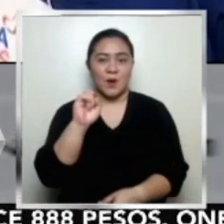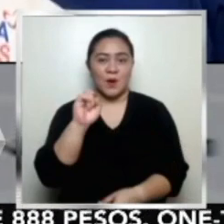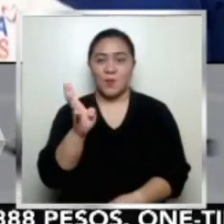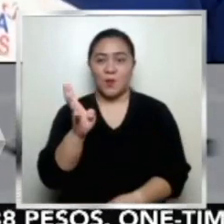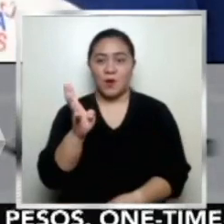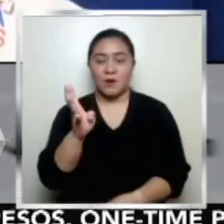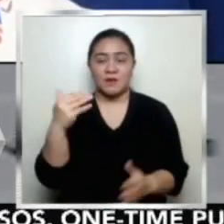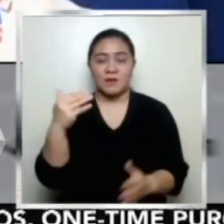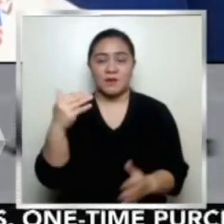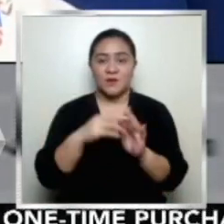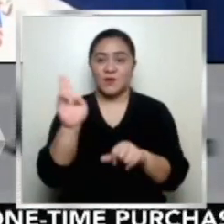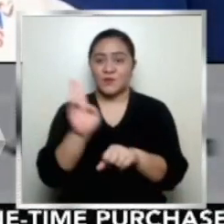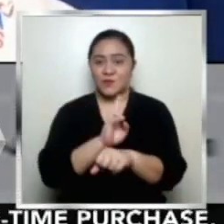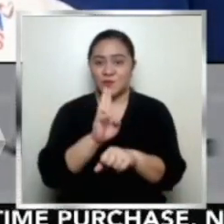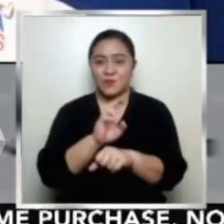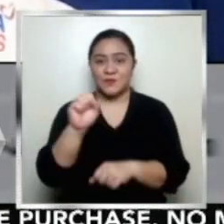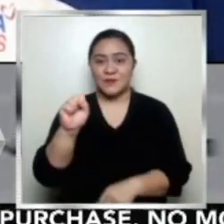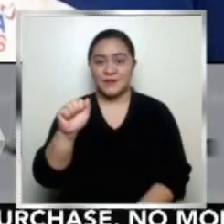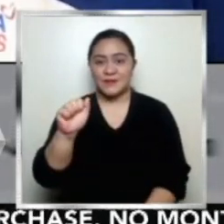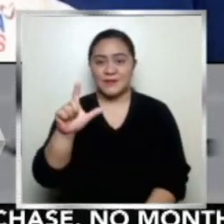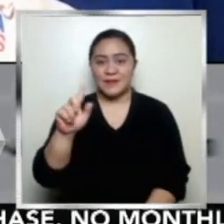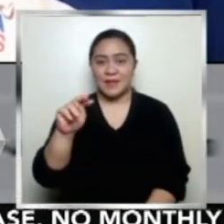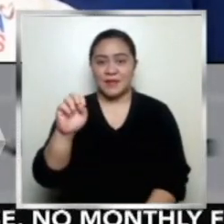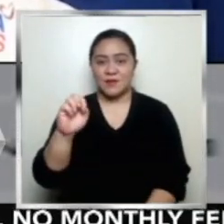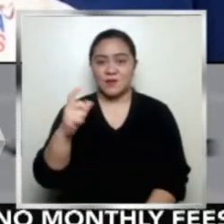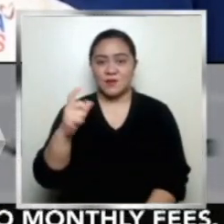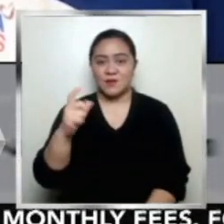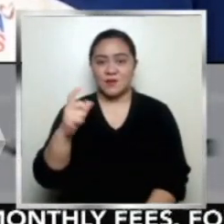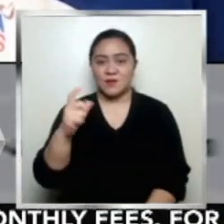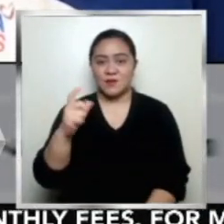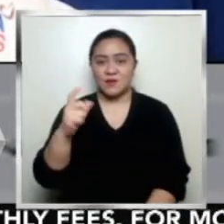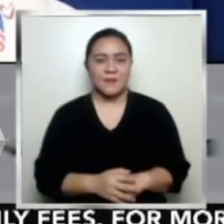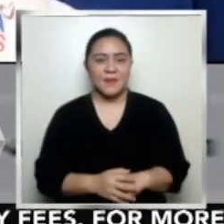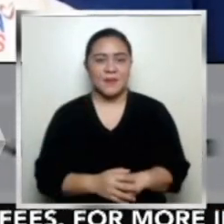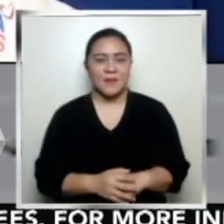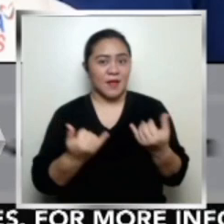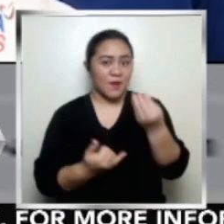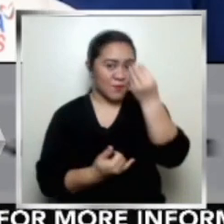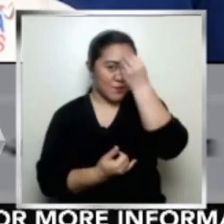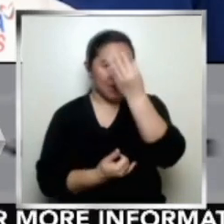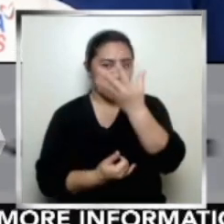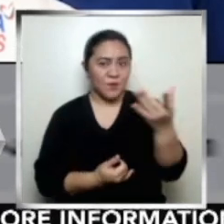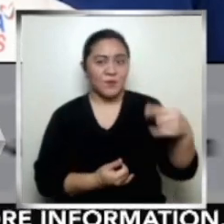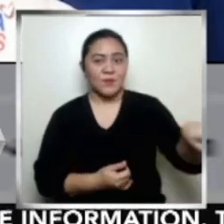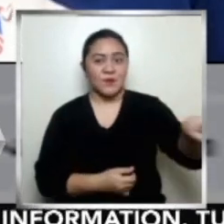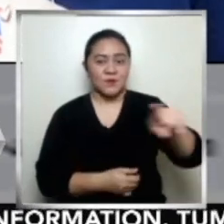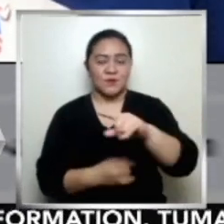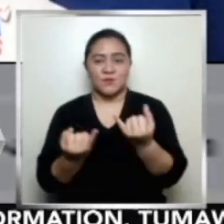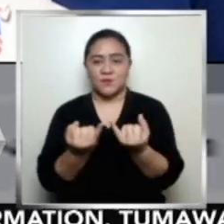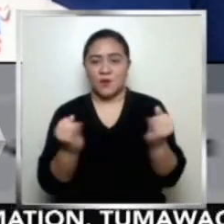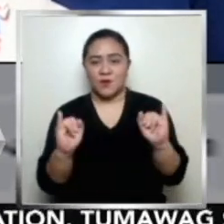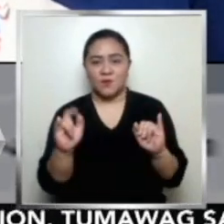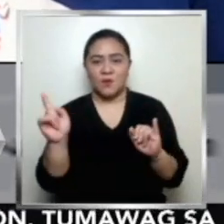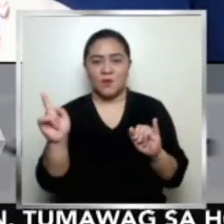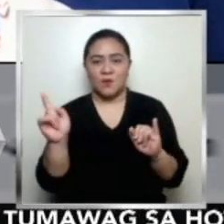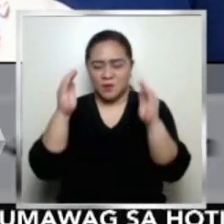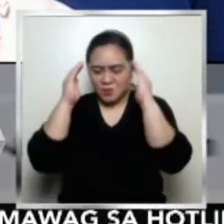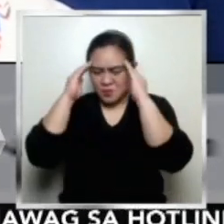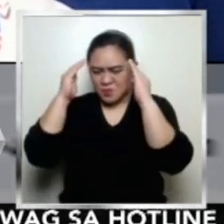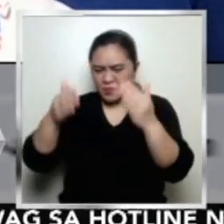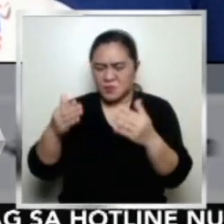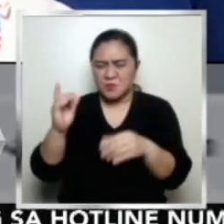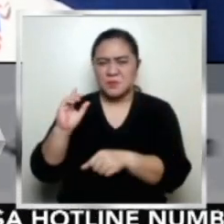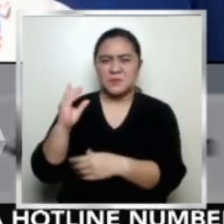Sa mga naka-isolate at quarantine, ito ang payo ni Carl. Hanap lang siguro ng distraction while in quarantine kasi medyo nakastress